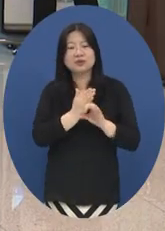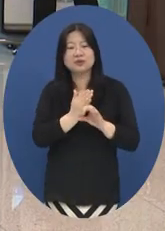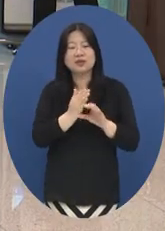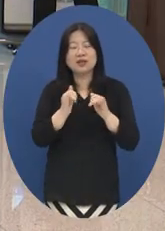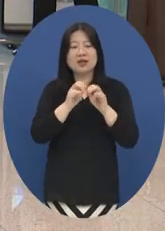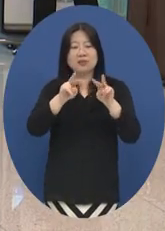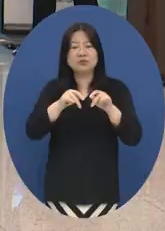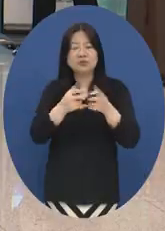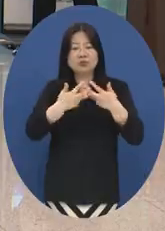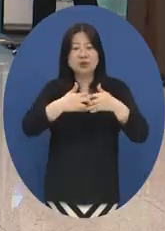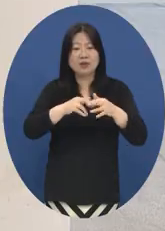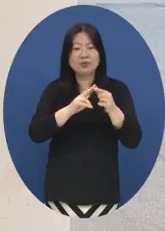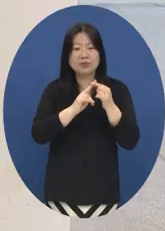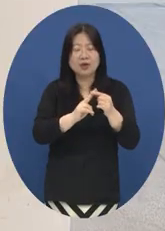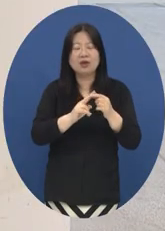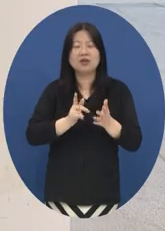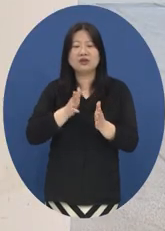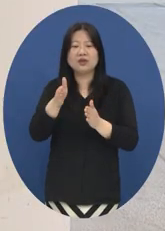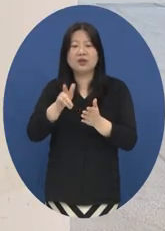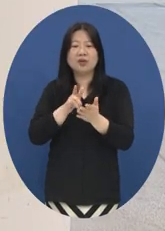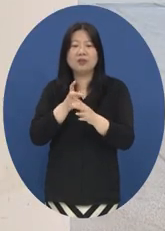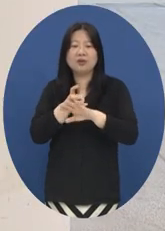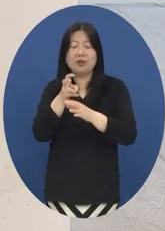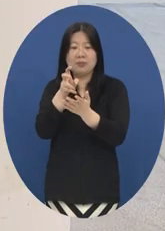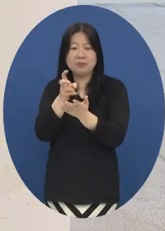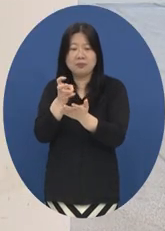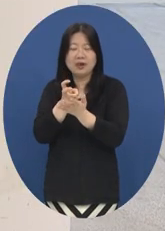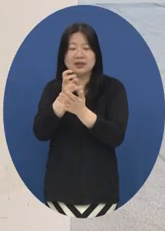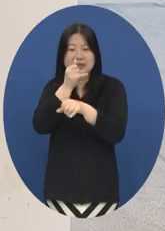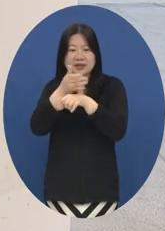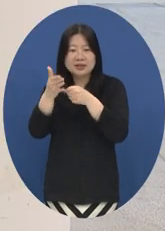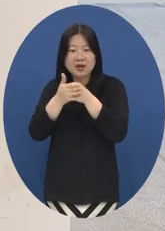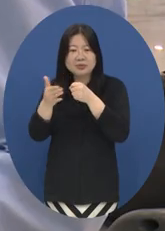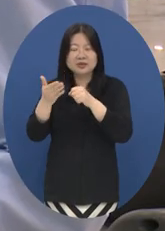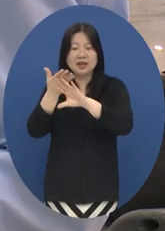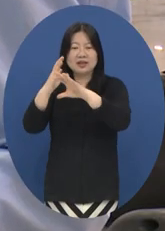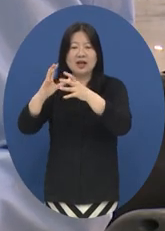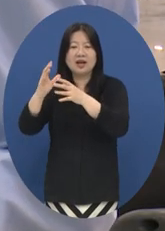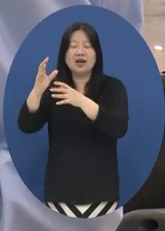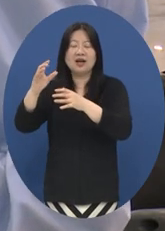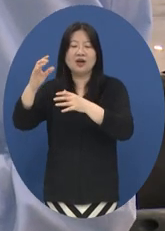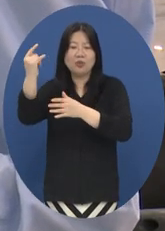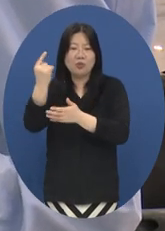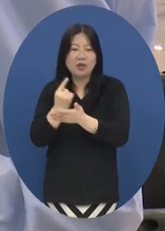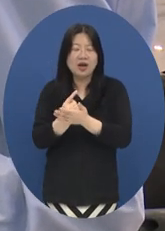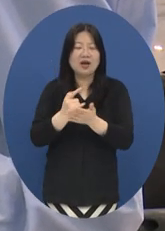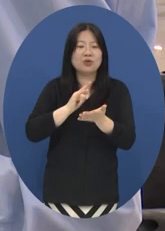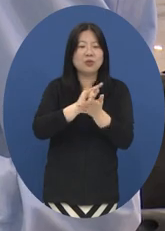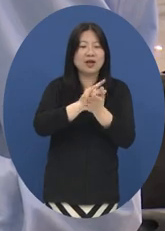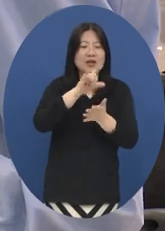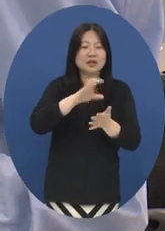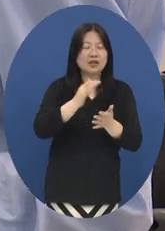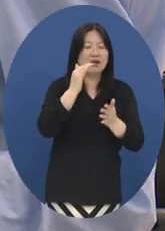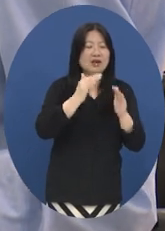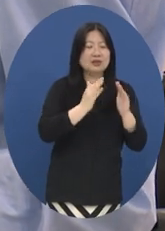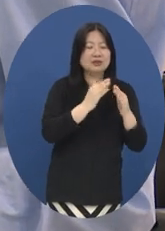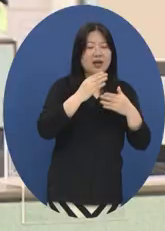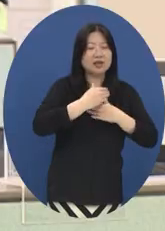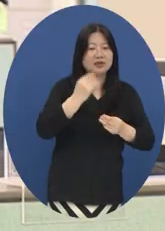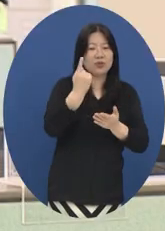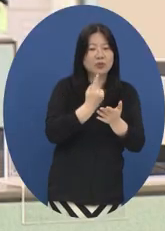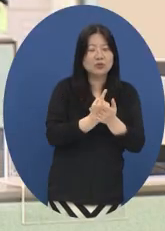무인 발권기 와 전용 공항 버스 로 해외 국자가 공항에서 부터 칩으로 안전하게 귀가할 수 있는 시스템이 마련된